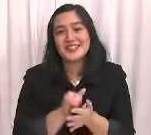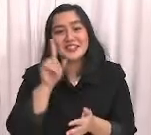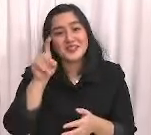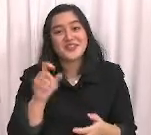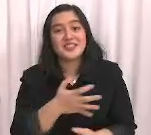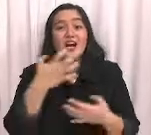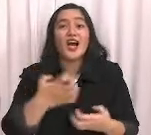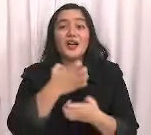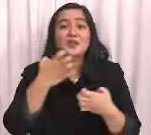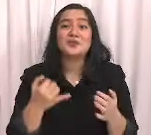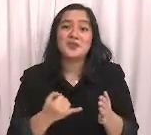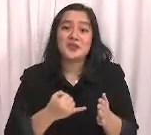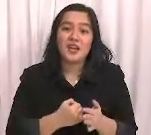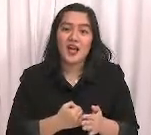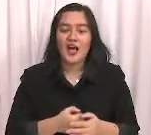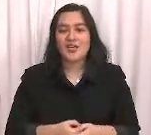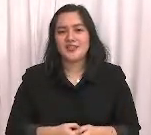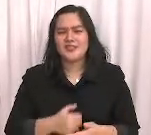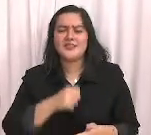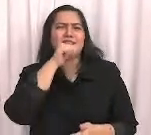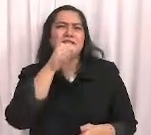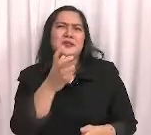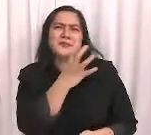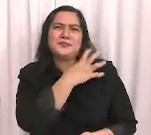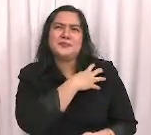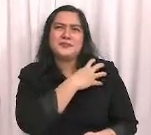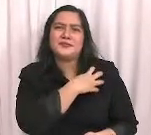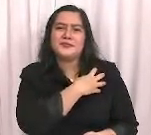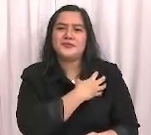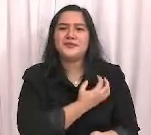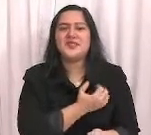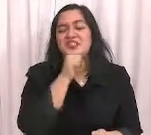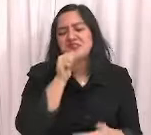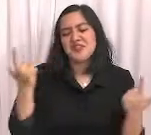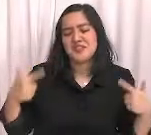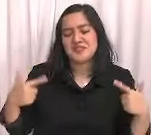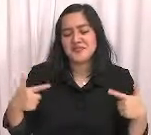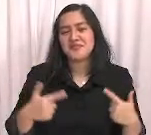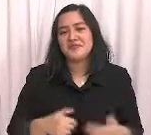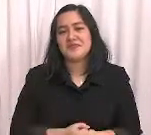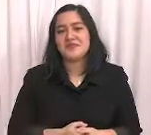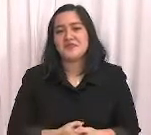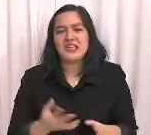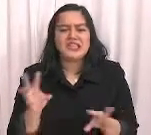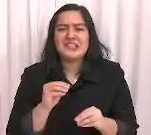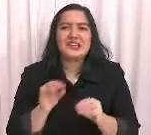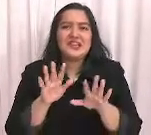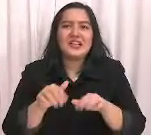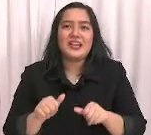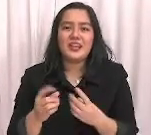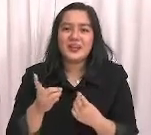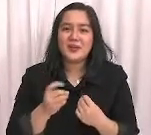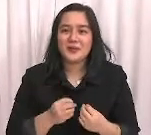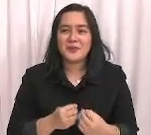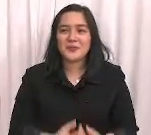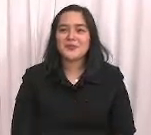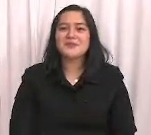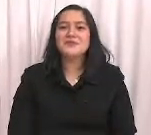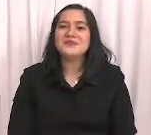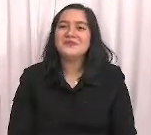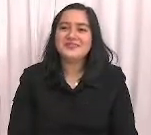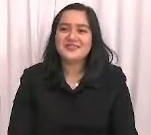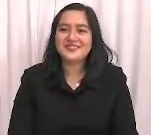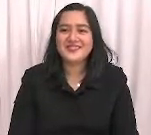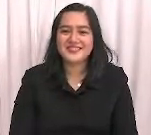Kaysa magreklamo ka, mag-away ka. Gino-joke na lang namin. Ay, naku, wala naman ako magagawa. Pwede ba? Di ba?